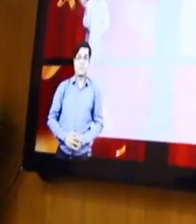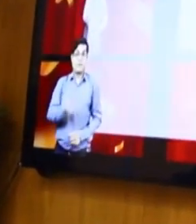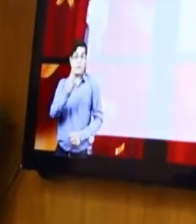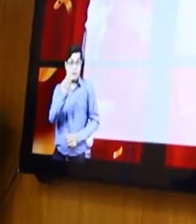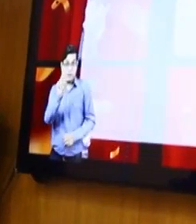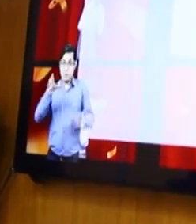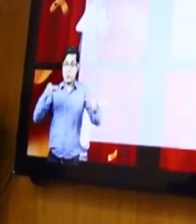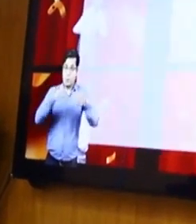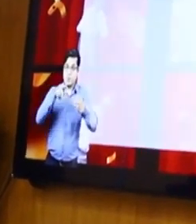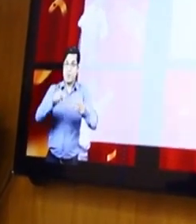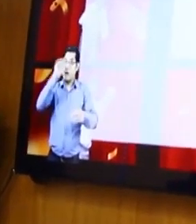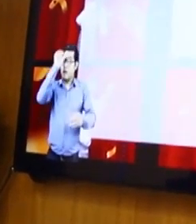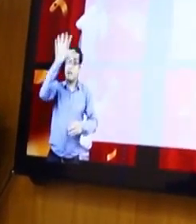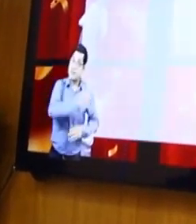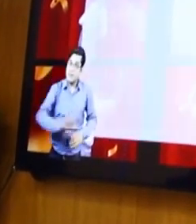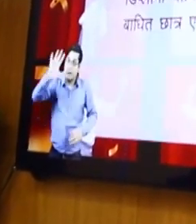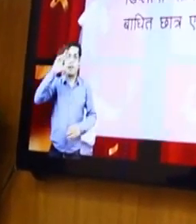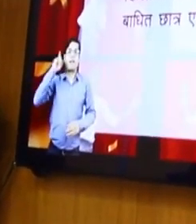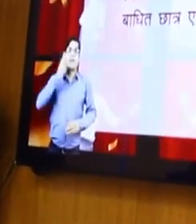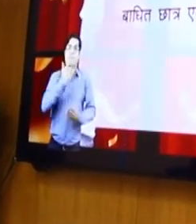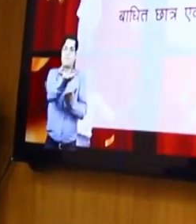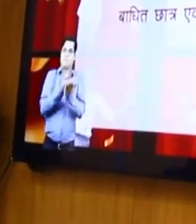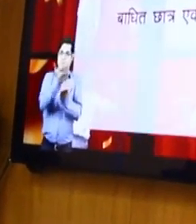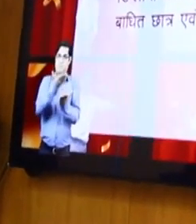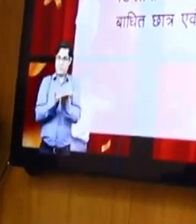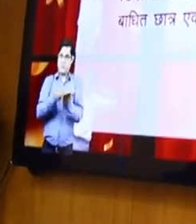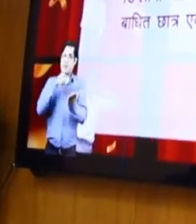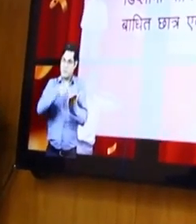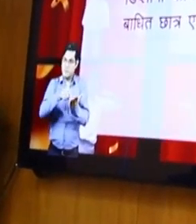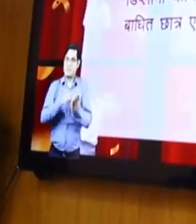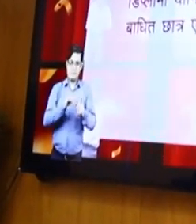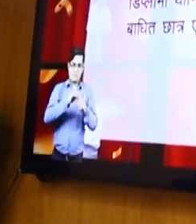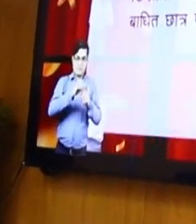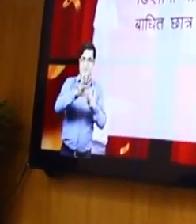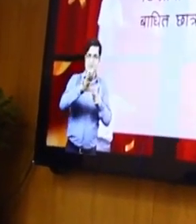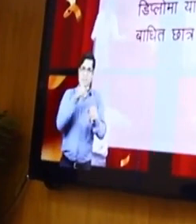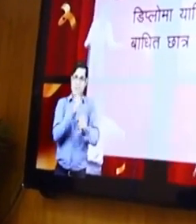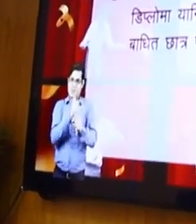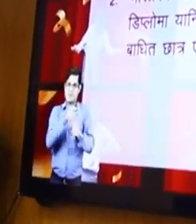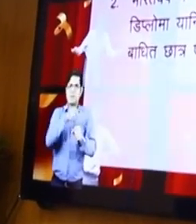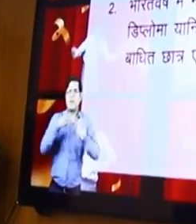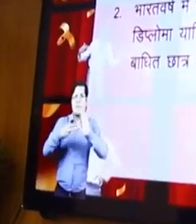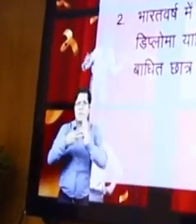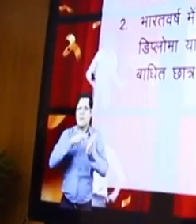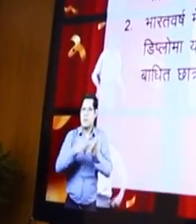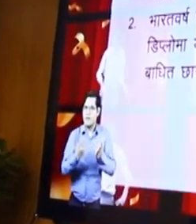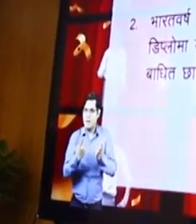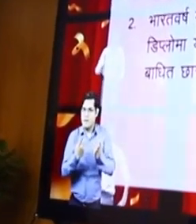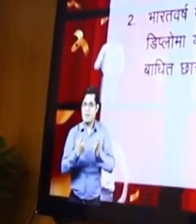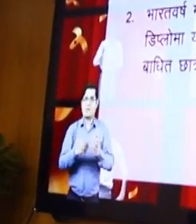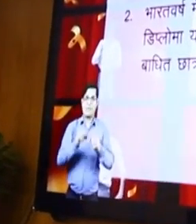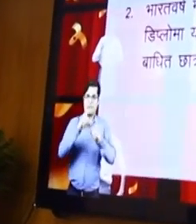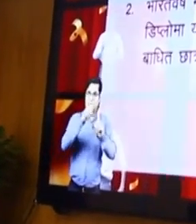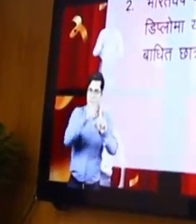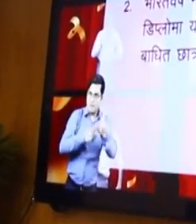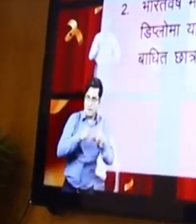पढ़ने वाले श्रवण बाधित छात्र एवं छात्राएं। दूसरी, भारतवर्ष में भारतीय सांकेतिक भाषा शिक्षण में डिप्लोमा